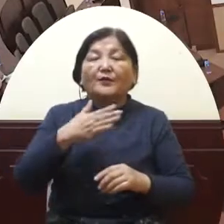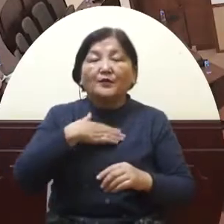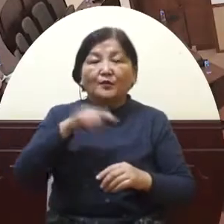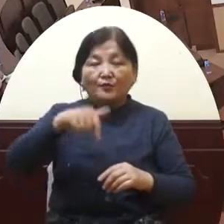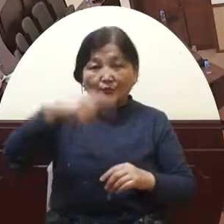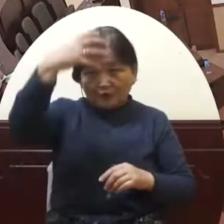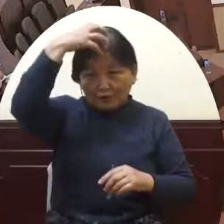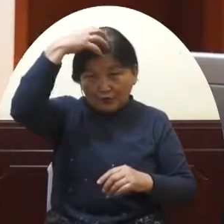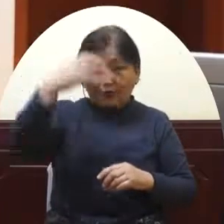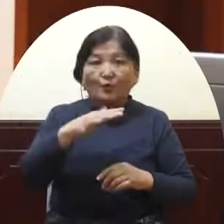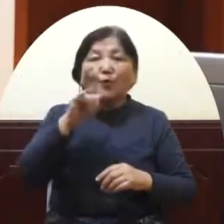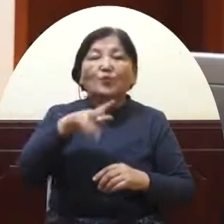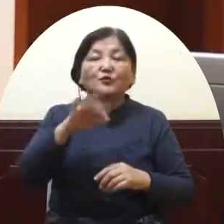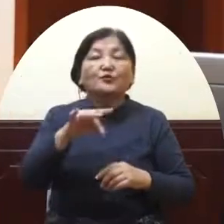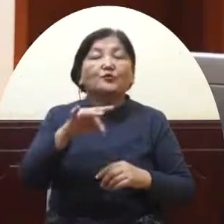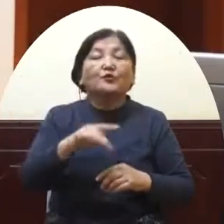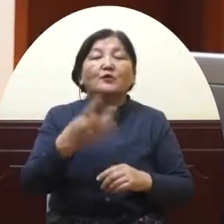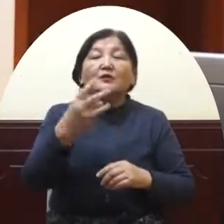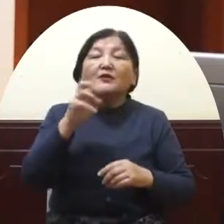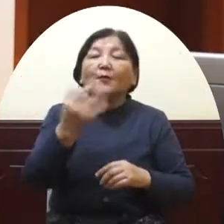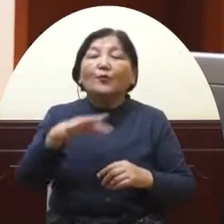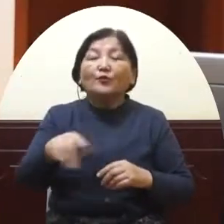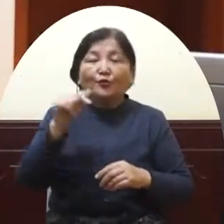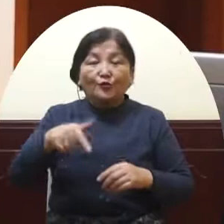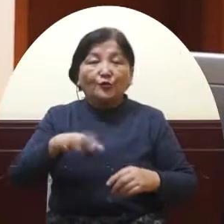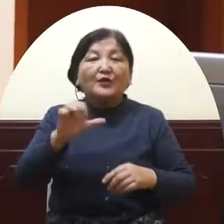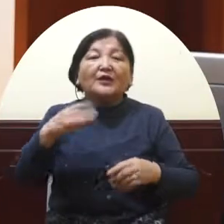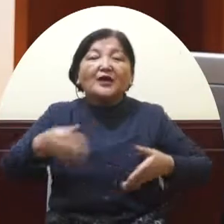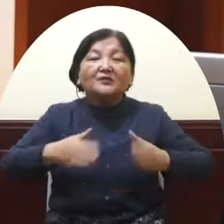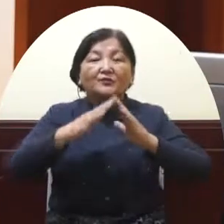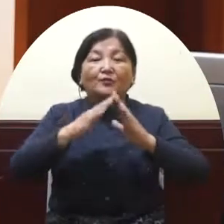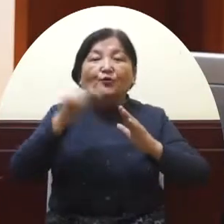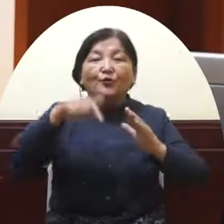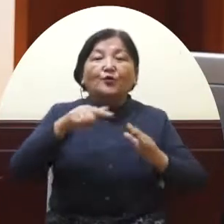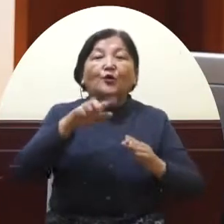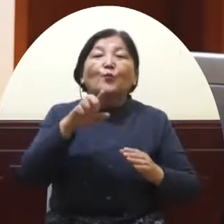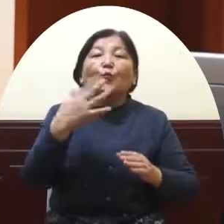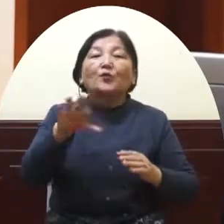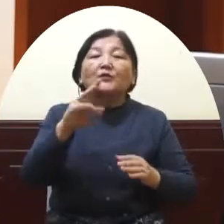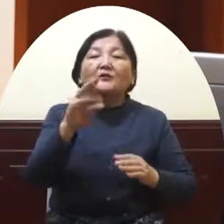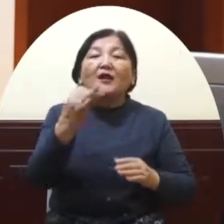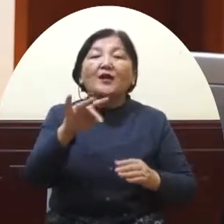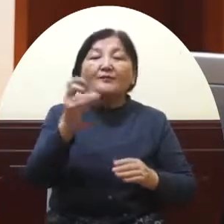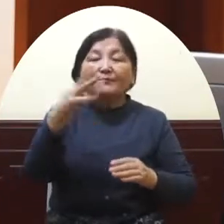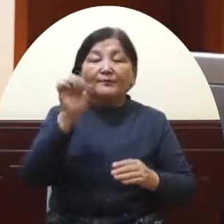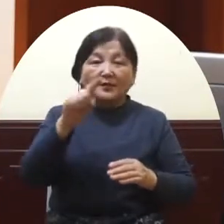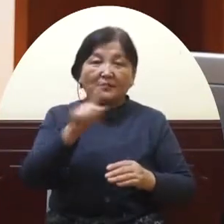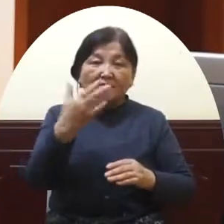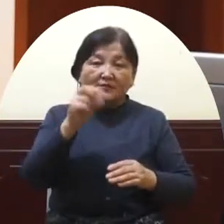улс, ялангуяа улс төрийн намаар дамжиж байгуулагддаг өнөөдрийн бүгдээрнтэх засаглалын хүрээнд бид нар зарим эрхээ алдаад байгаа юм